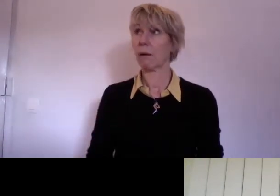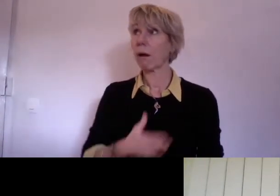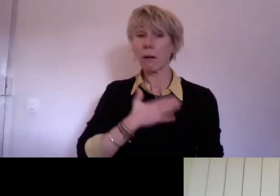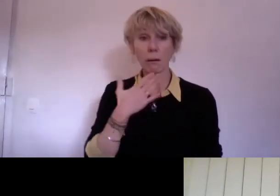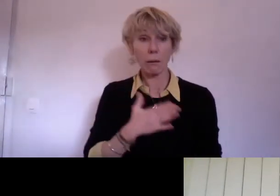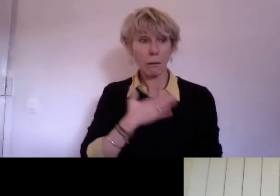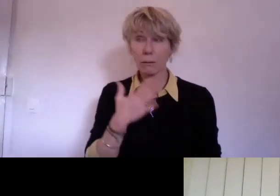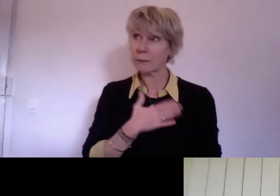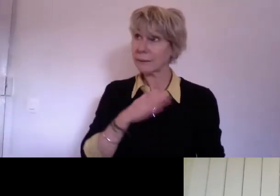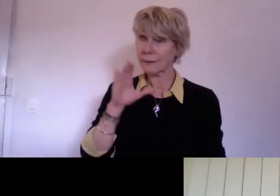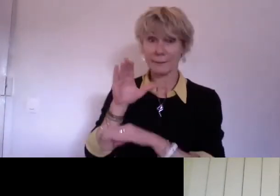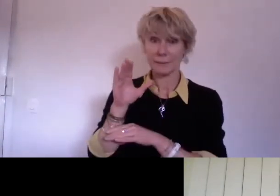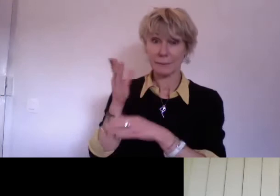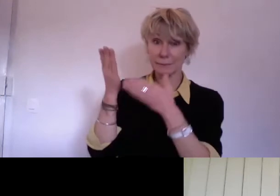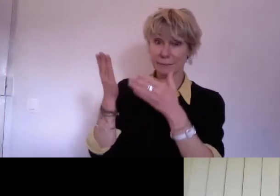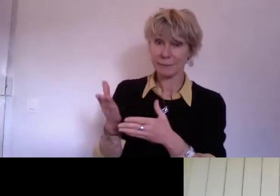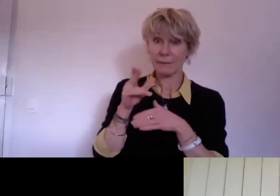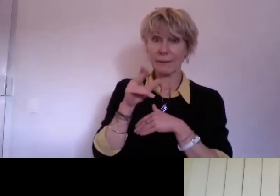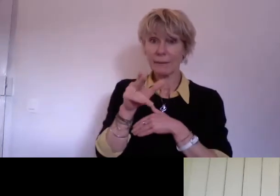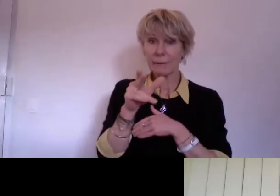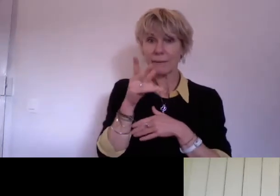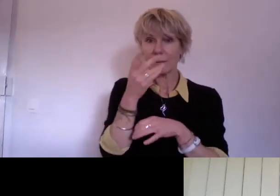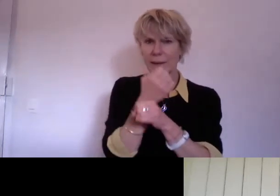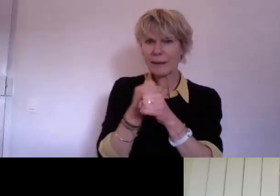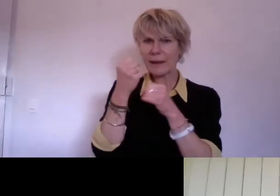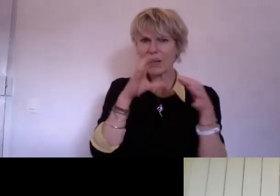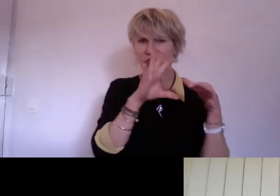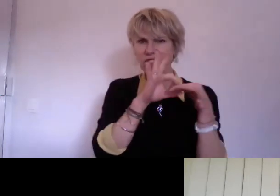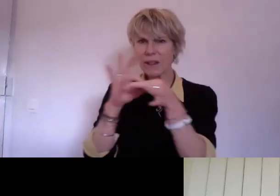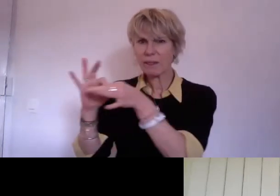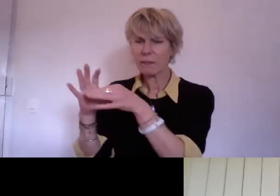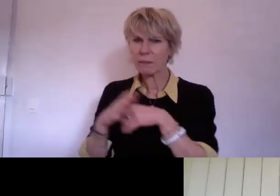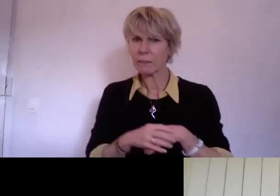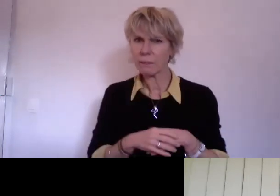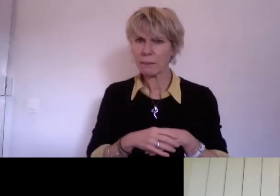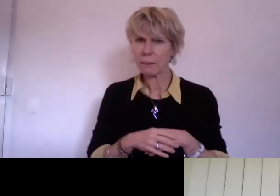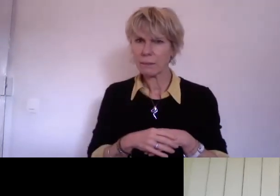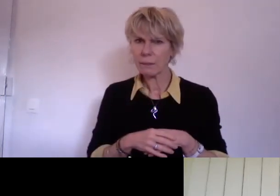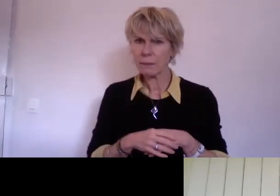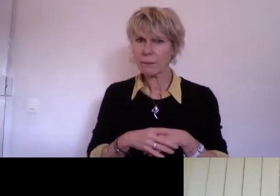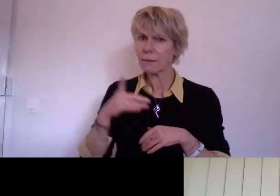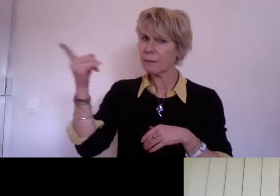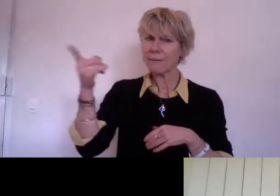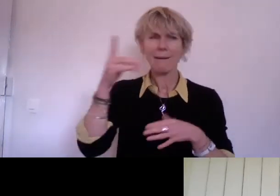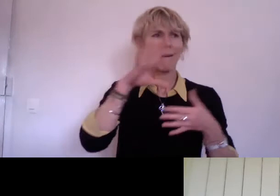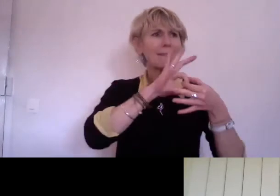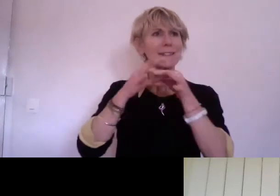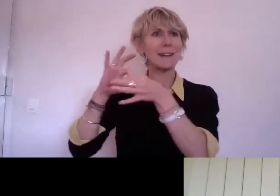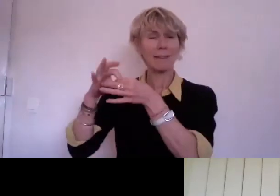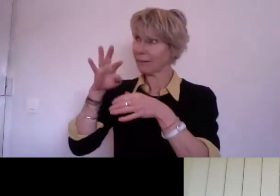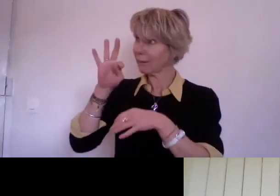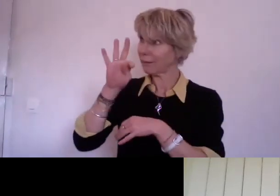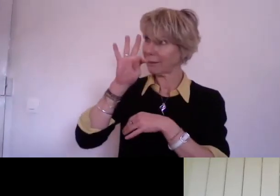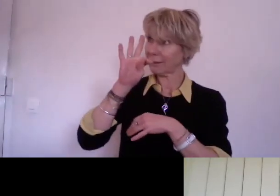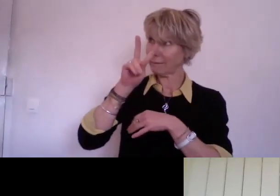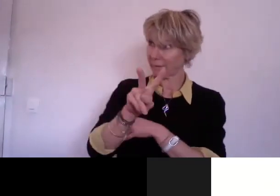Mais justement, on va parler de cette chaîne avec vous, Dominique. cette chaîne TV, oui, que vous vous